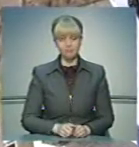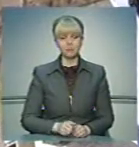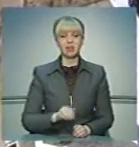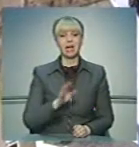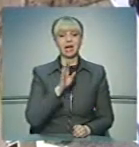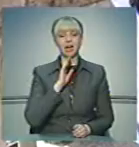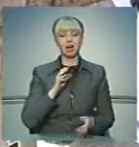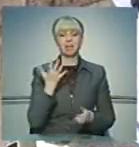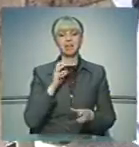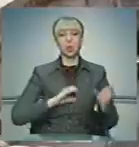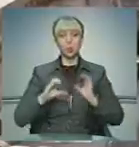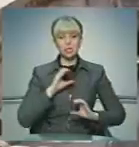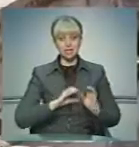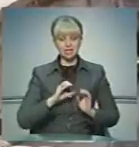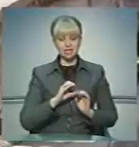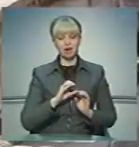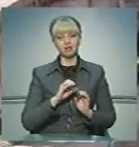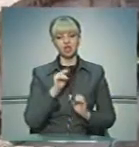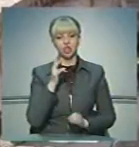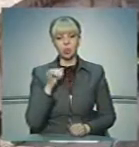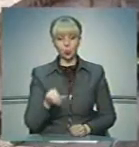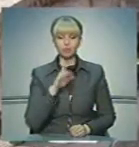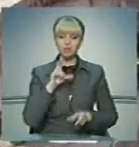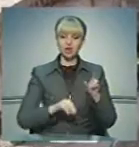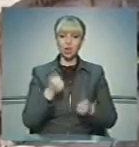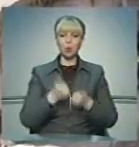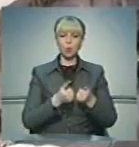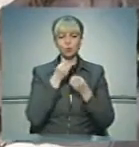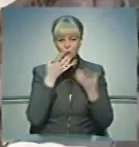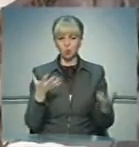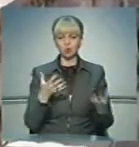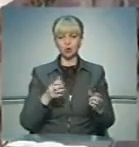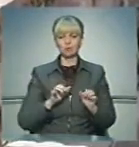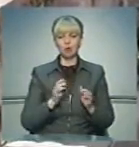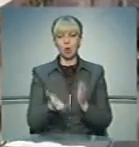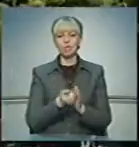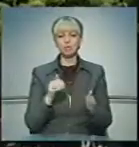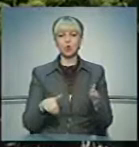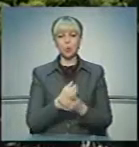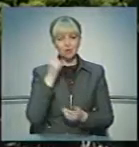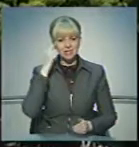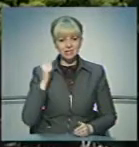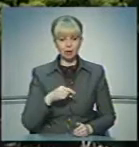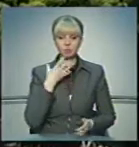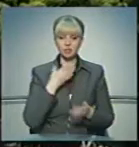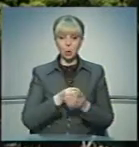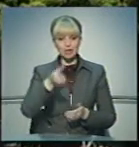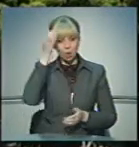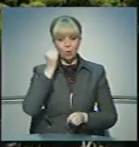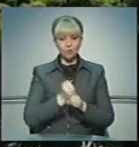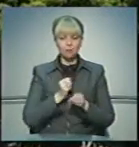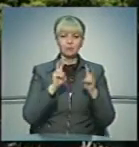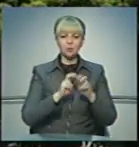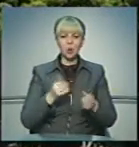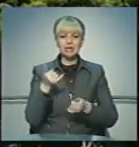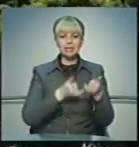– п'ятикурсниця ЧНУ імені Юрія Федьковича. Вважає конкурс хорошою нагодою отримати нові знання. У своїй науковій роботі